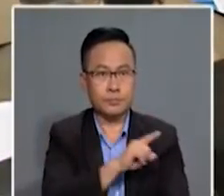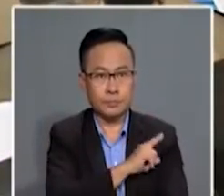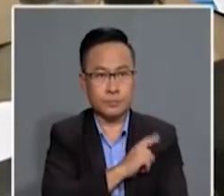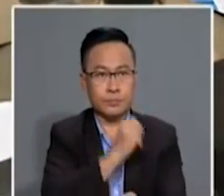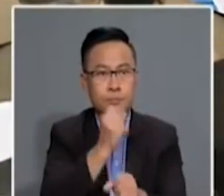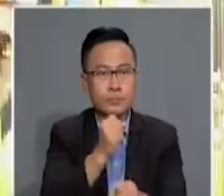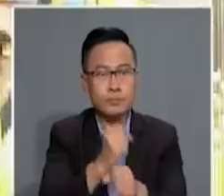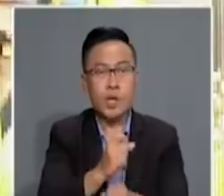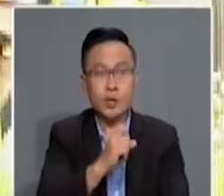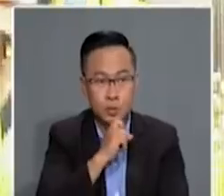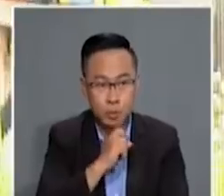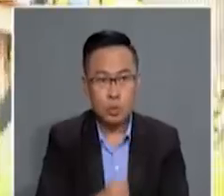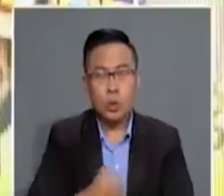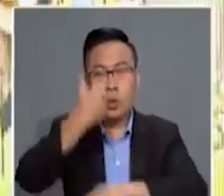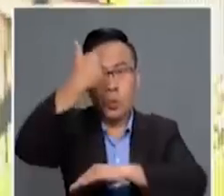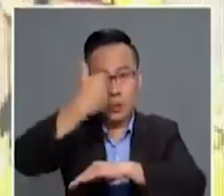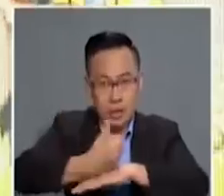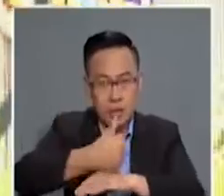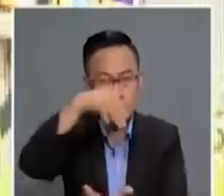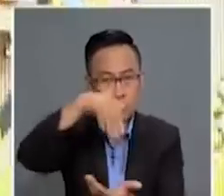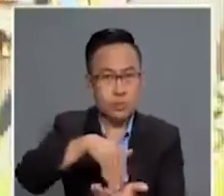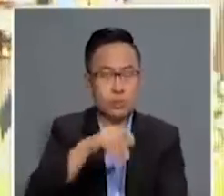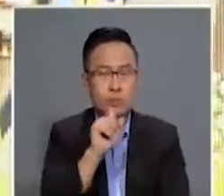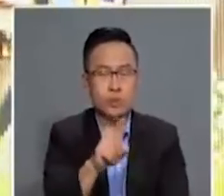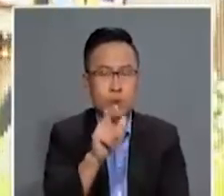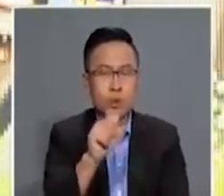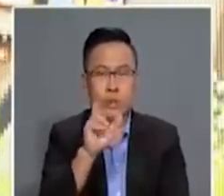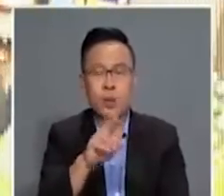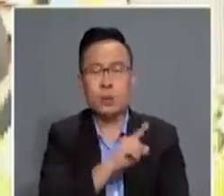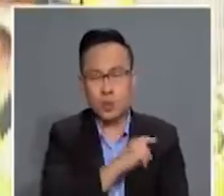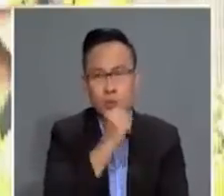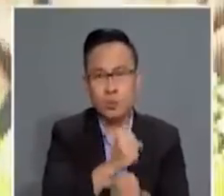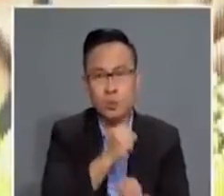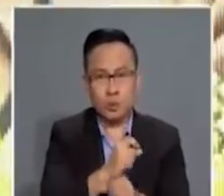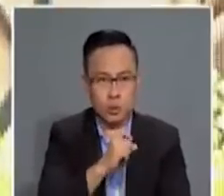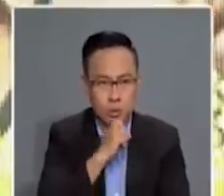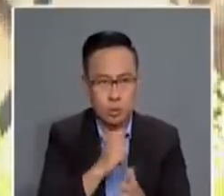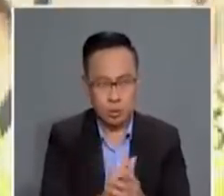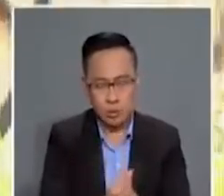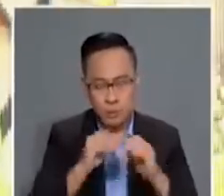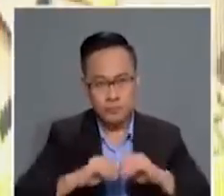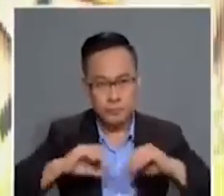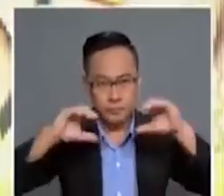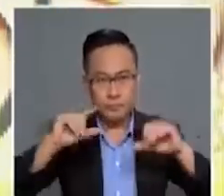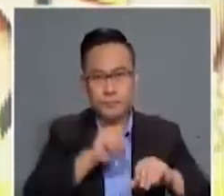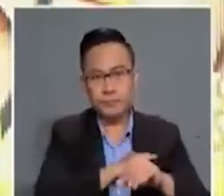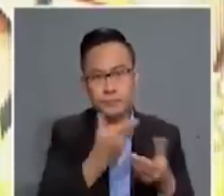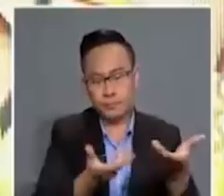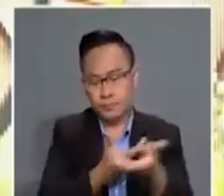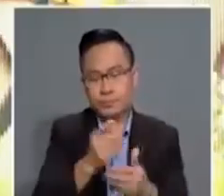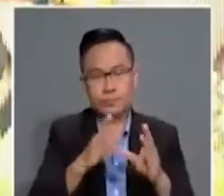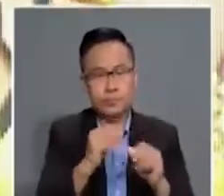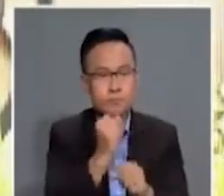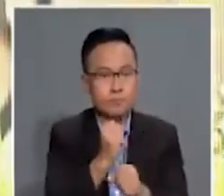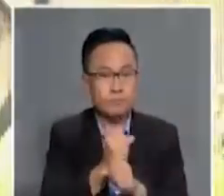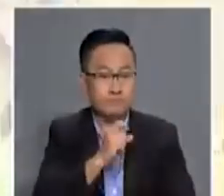ผิดชอบโดยตรงมีผู้บัญชาการเหตุการณ์ศูนย์อำนวยการร่วมค้นหาผู้สูญหายและหน่วยงานที่เกี่ยวข้องดูแลและประชุมตลอดเวลาอยู่แล้ว